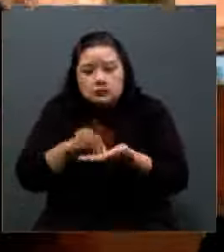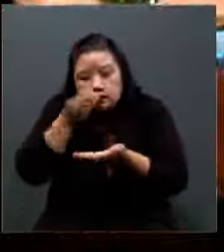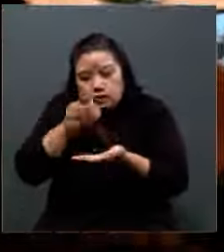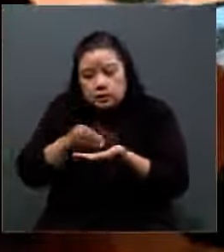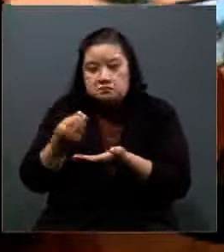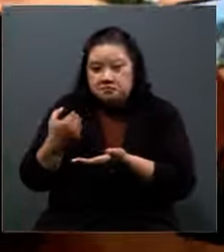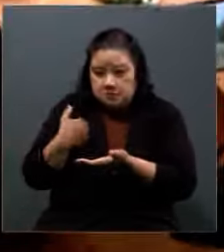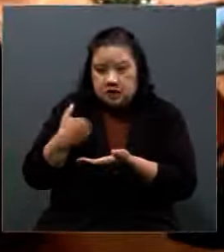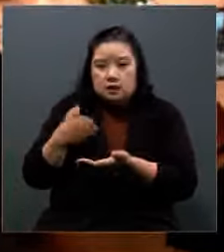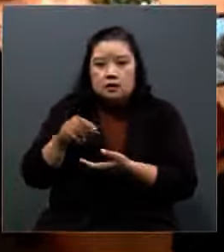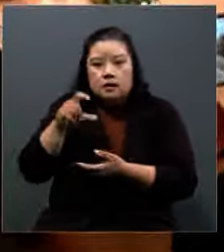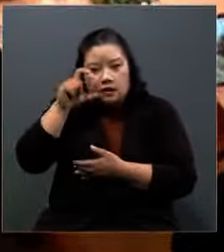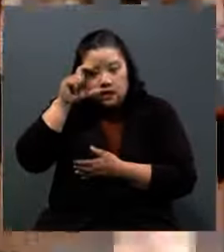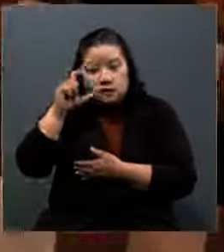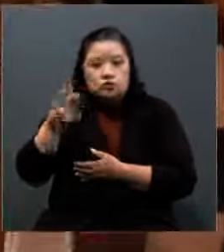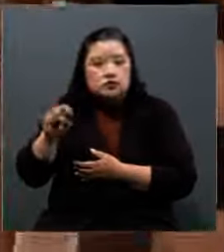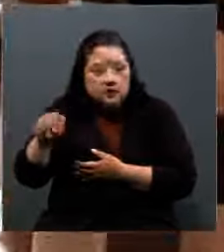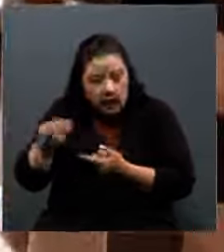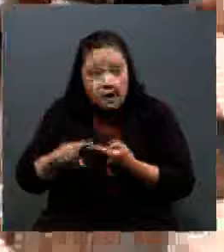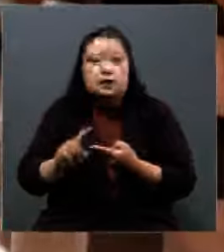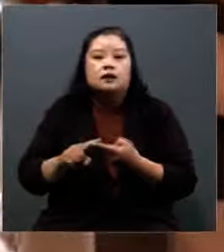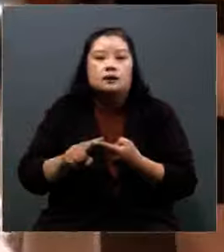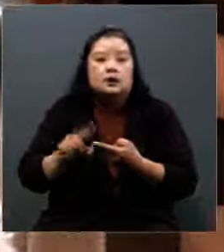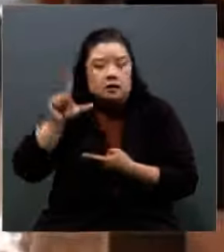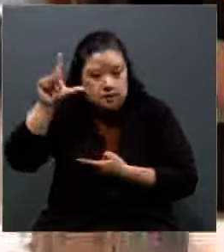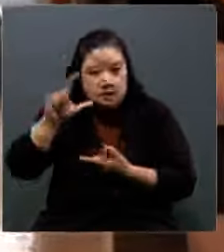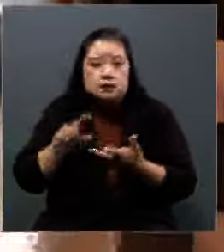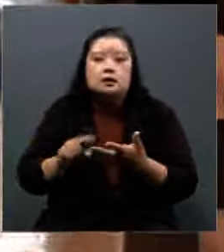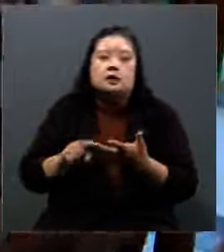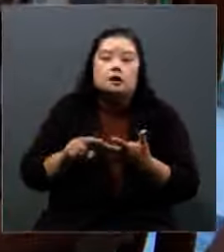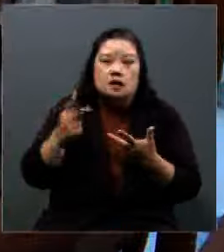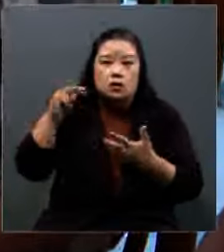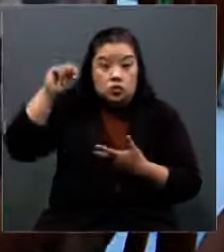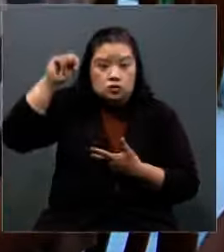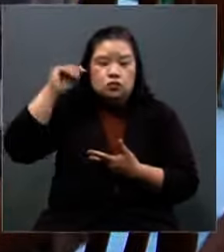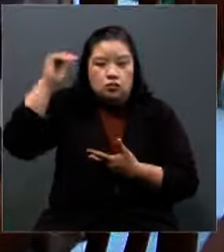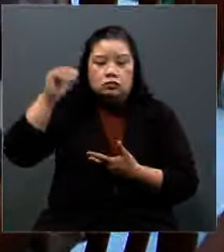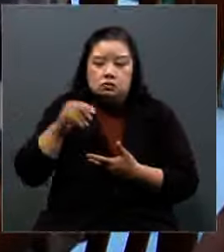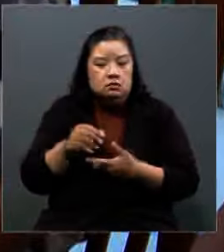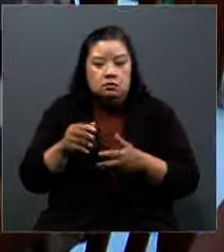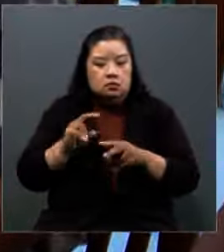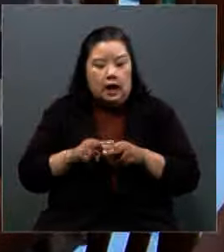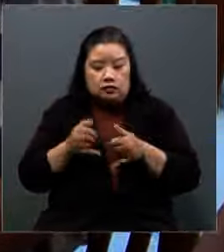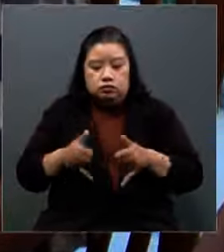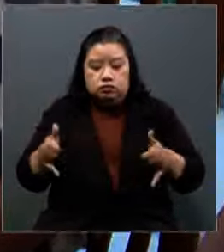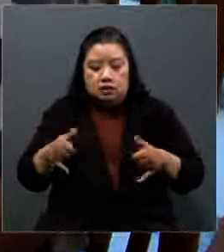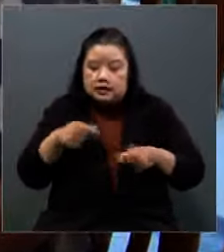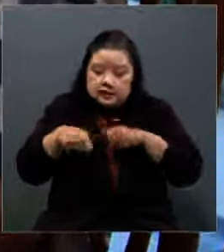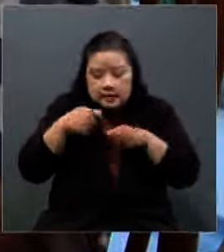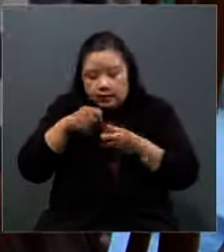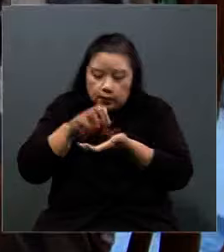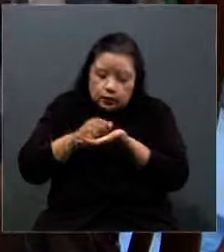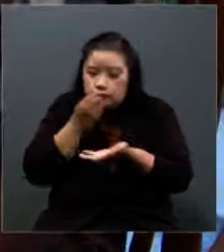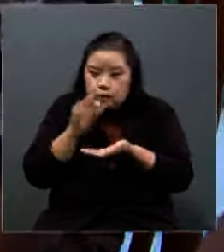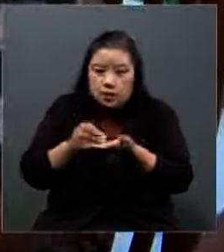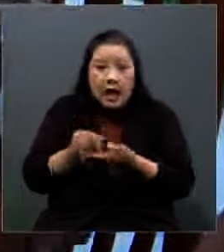ณสมชายวงศ์สวัสดิ์อดีตนายกรัฐมนตรีนะครับที่เขารับทานอาหารกันเมื่อวานนี้ก็ถามนะครับว่าได้มีโอกาสพูดคุยอะไรกันบ้าง